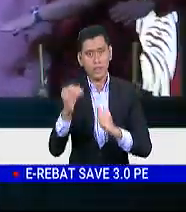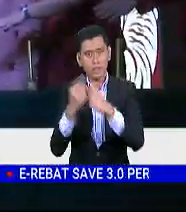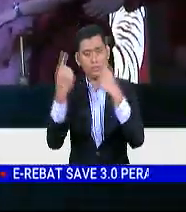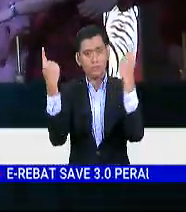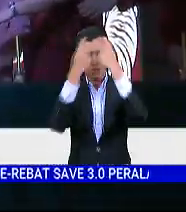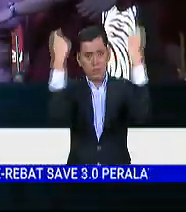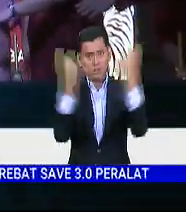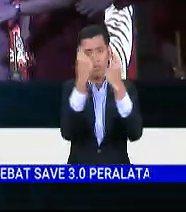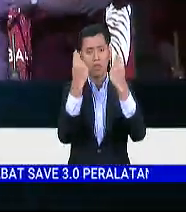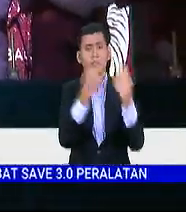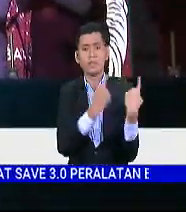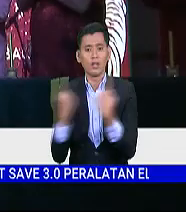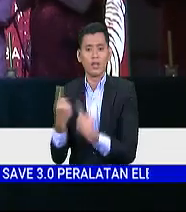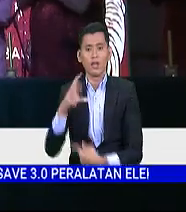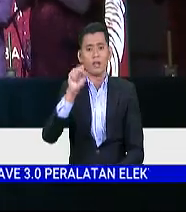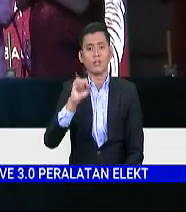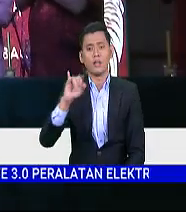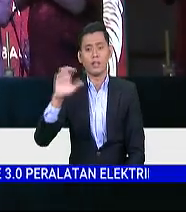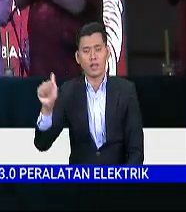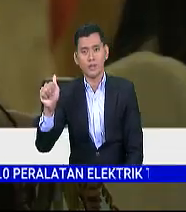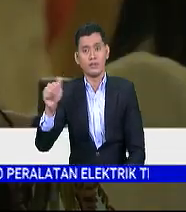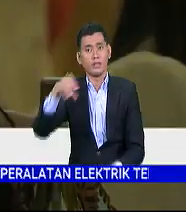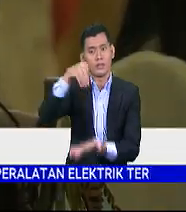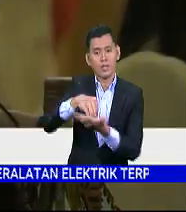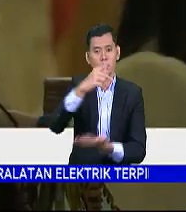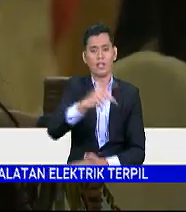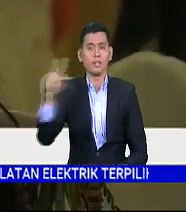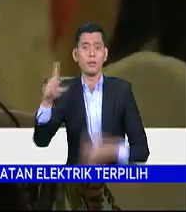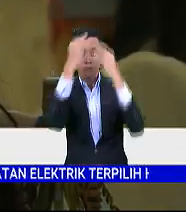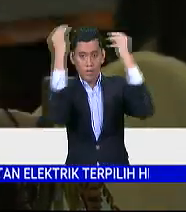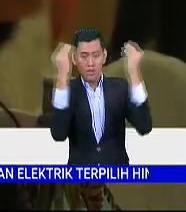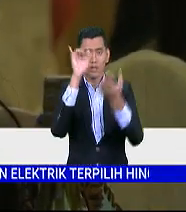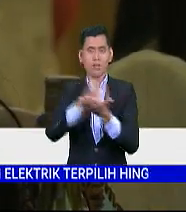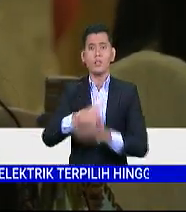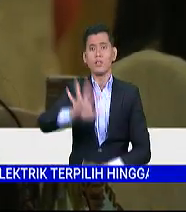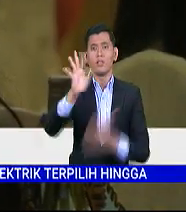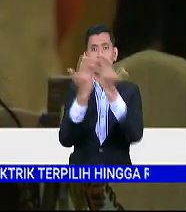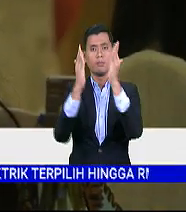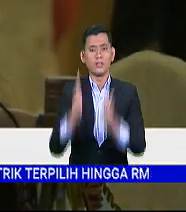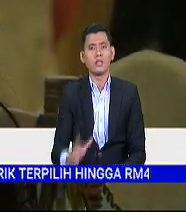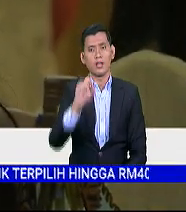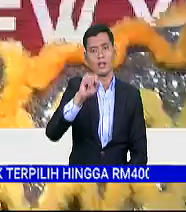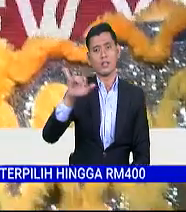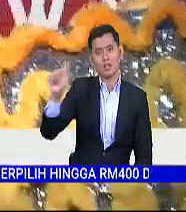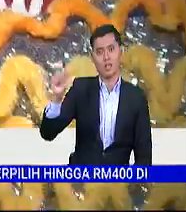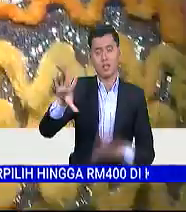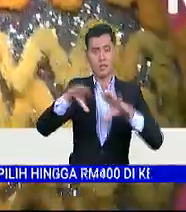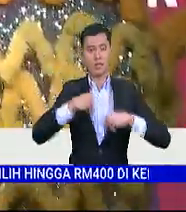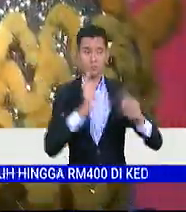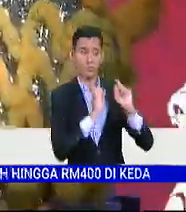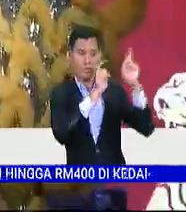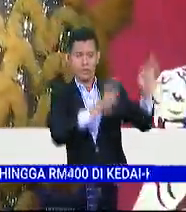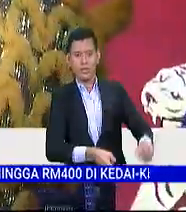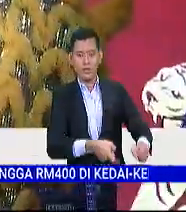tahun ke-32 SIA di Kota Kinabalu. Dalam majlis ini, 5 pelajar SIA menerima anugerah